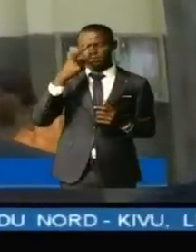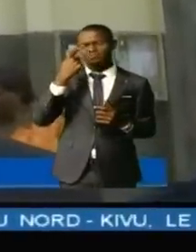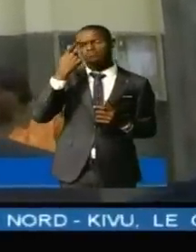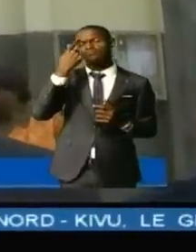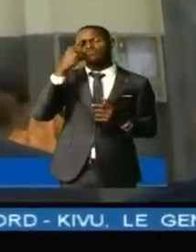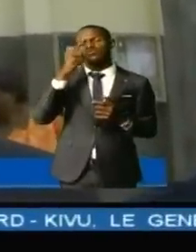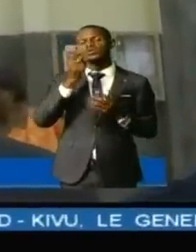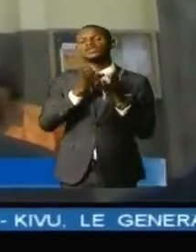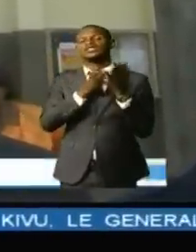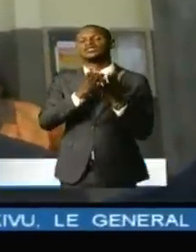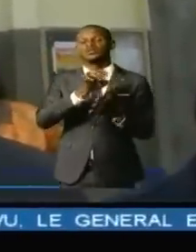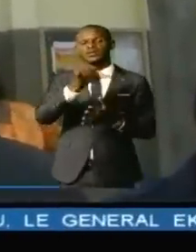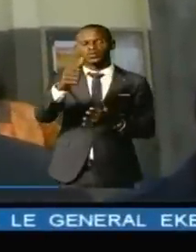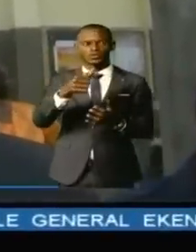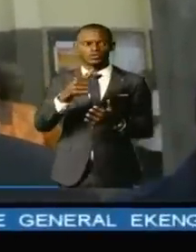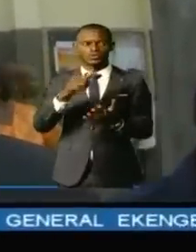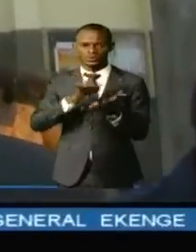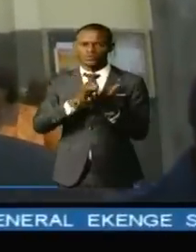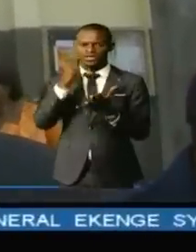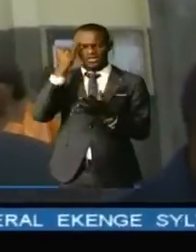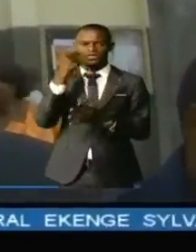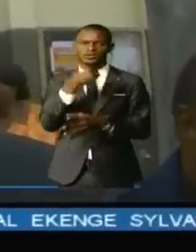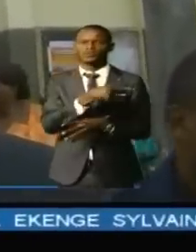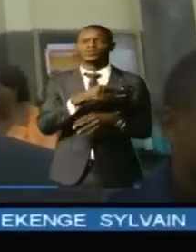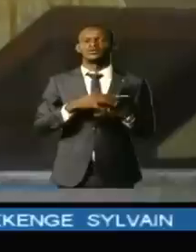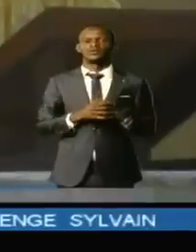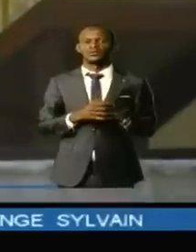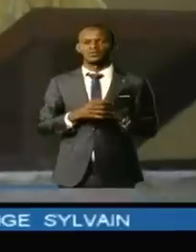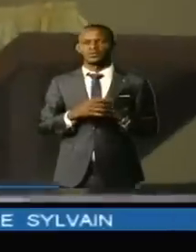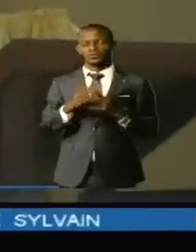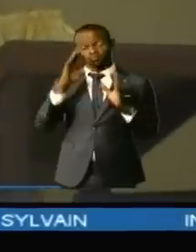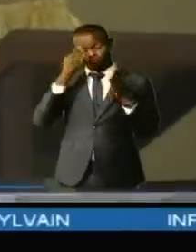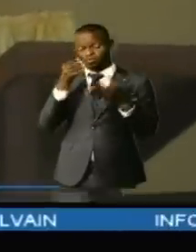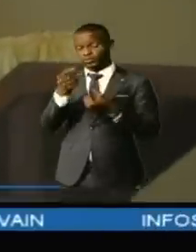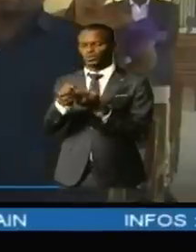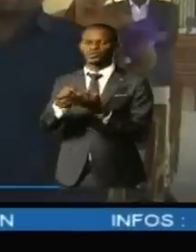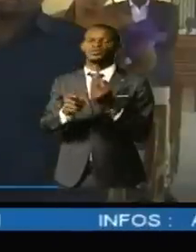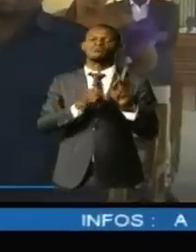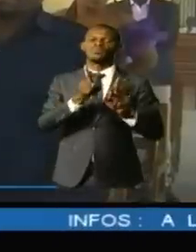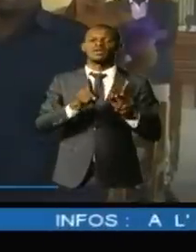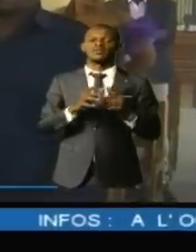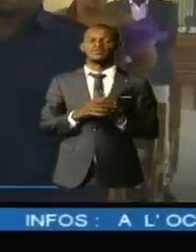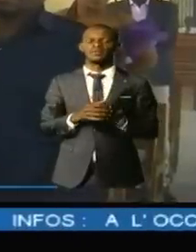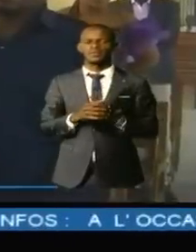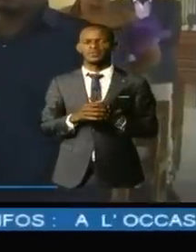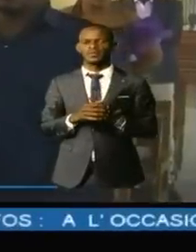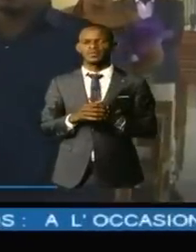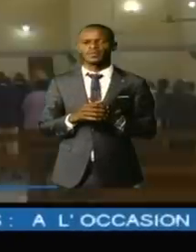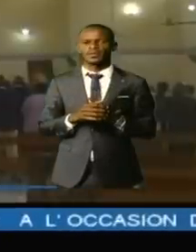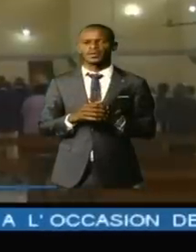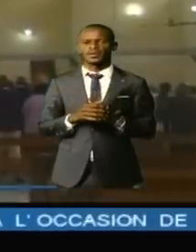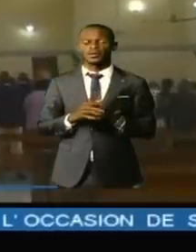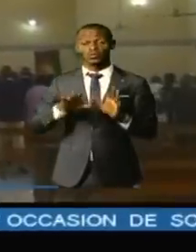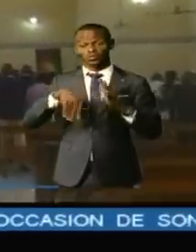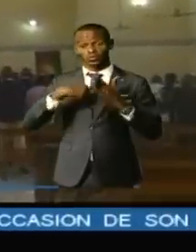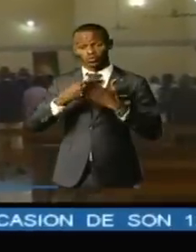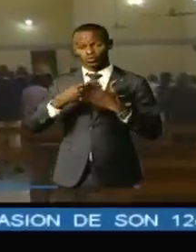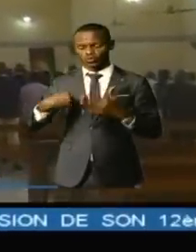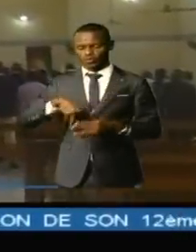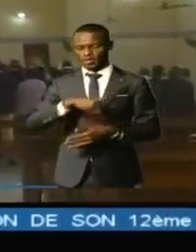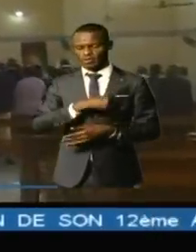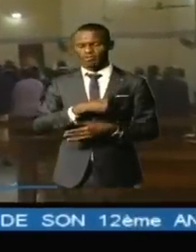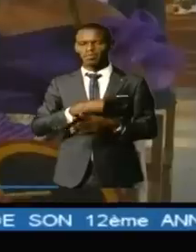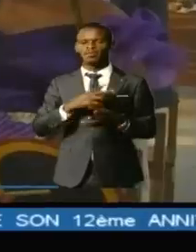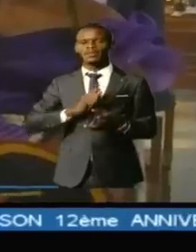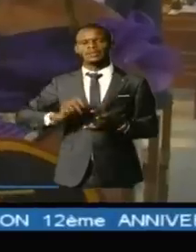Kanana. Kanana était un politicien qui servait la cause du peuple. Tous les membres de l'UDPS de la dernière génération éprouvent encore de la